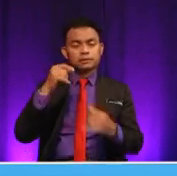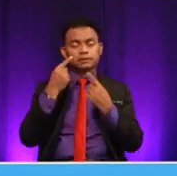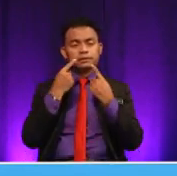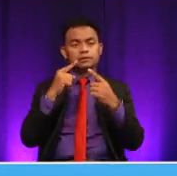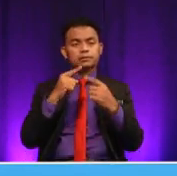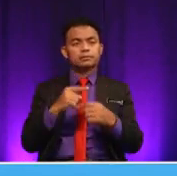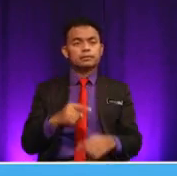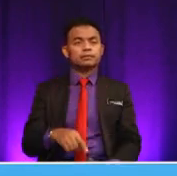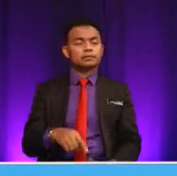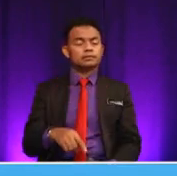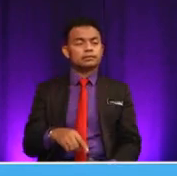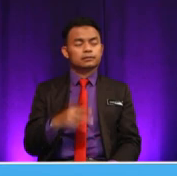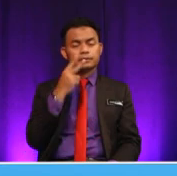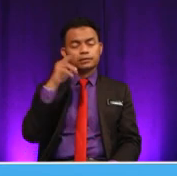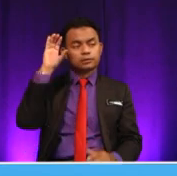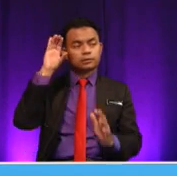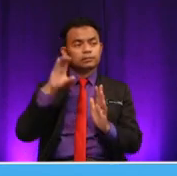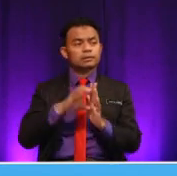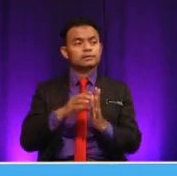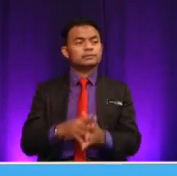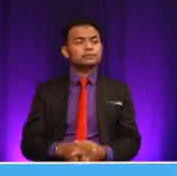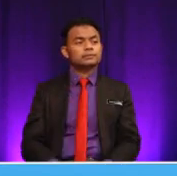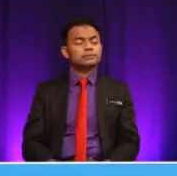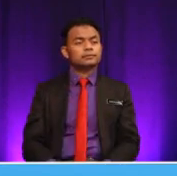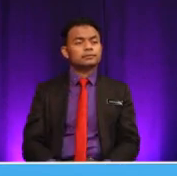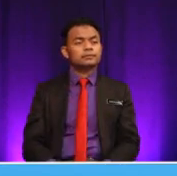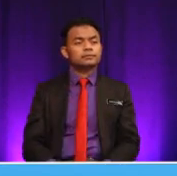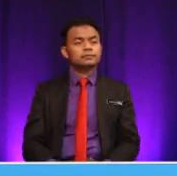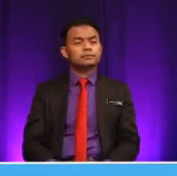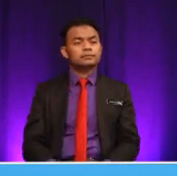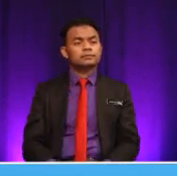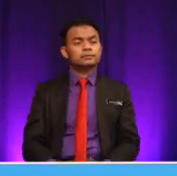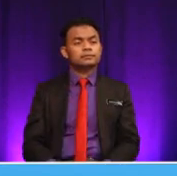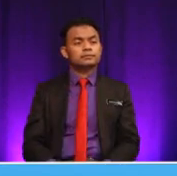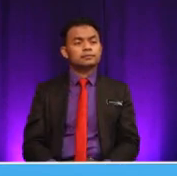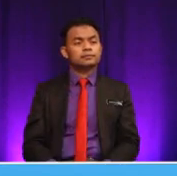aja ada murid enak fungsikan jawaban bagi soal 3